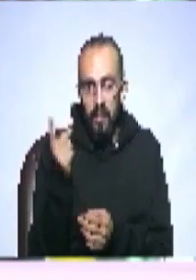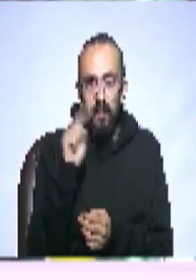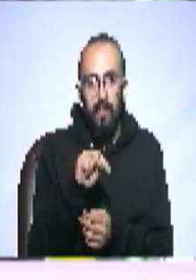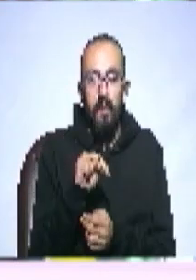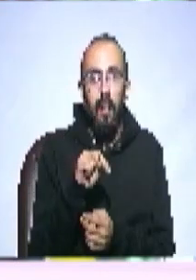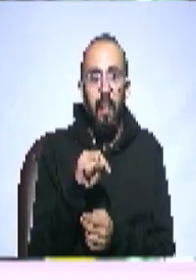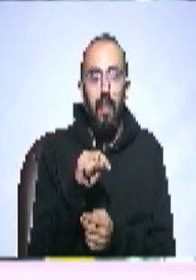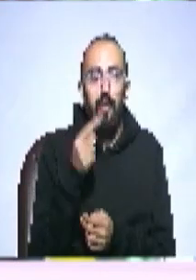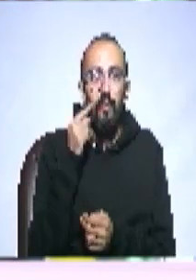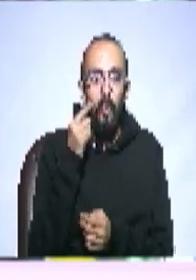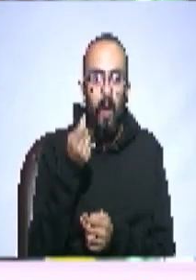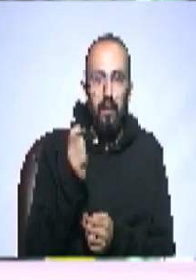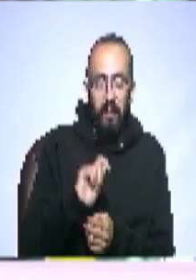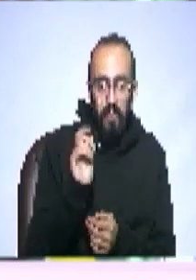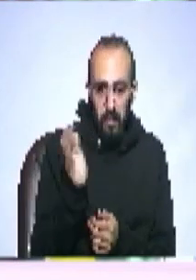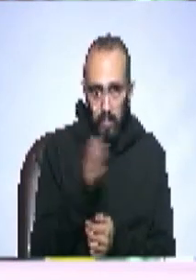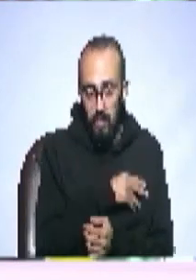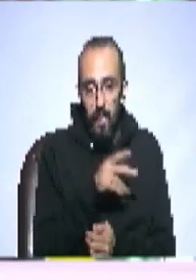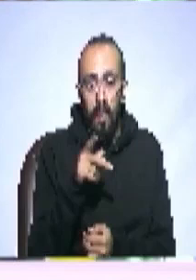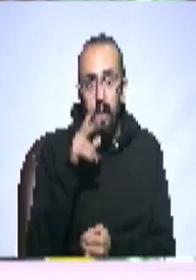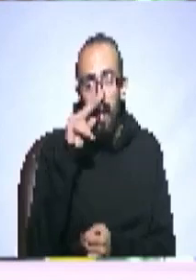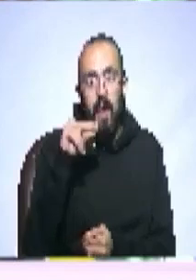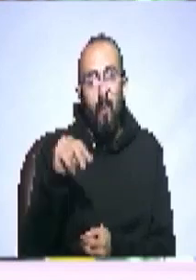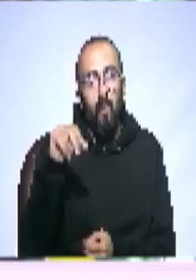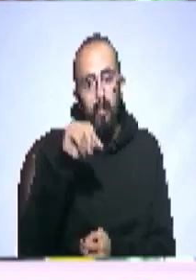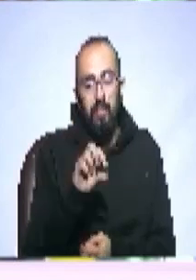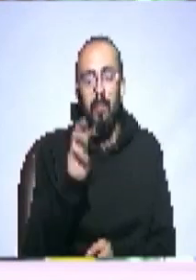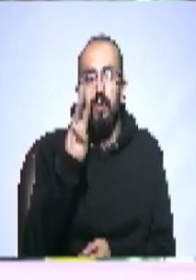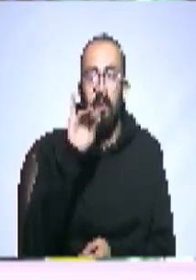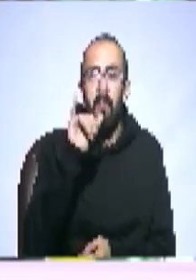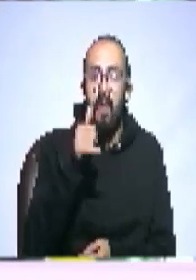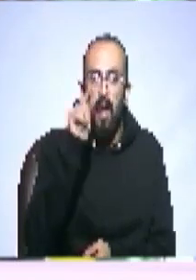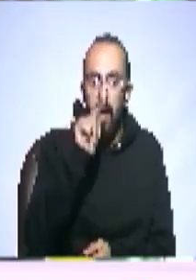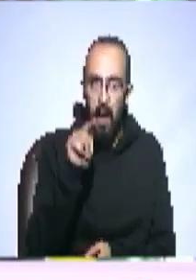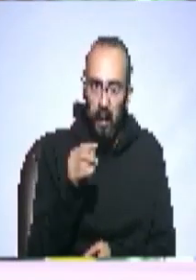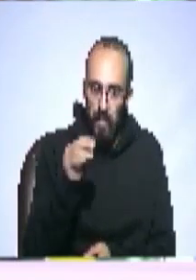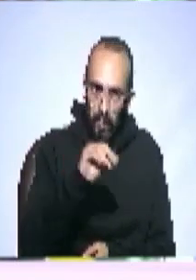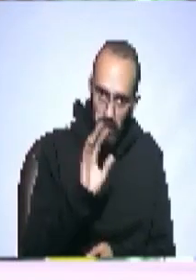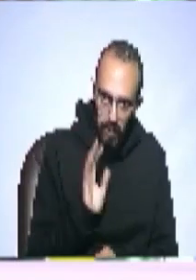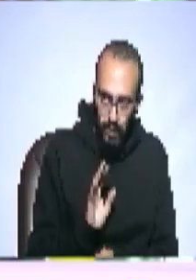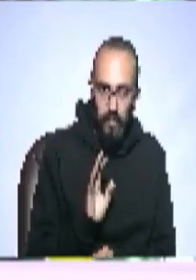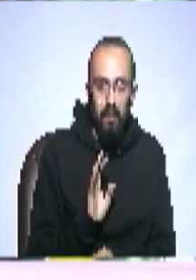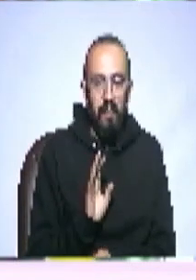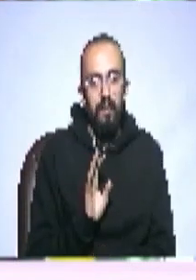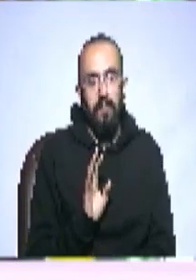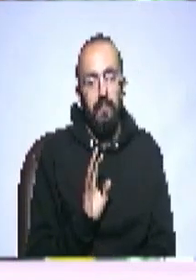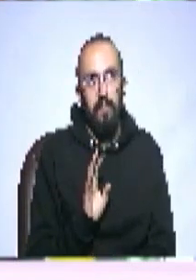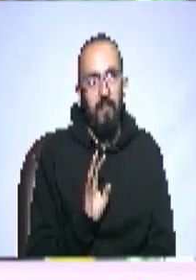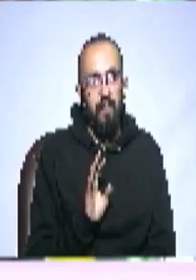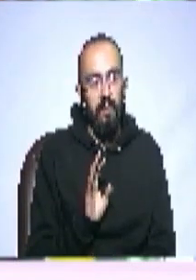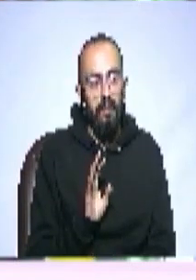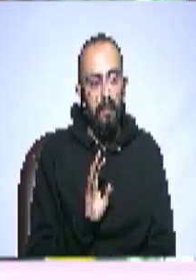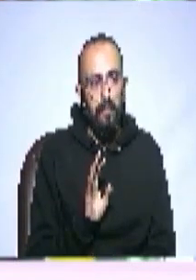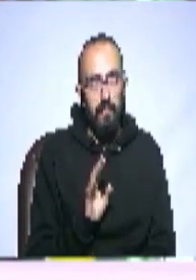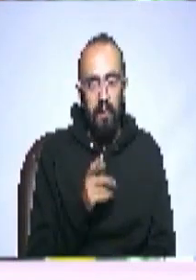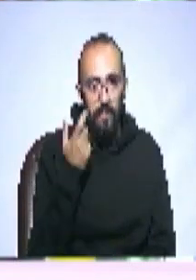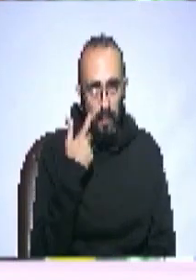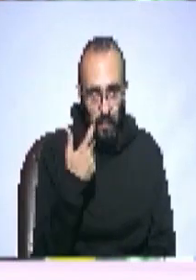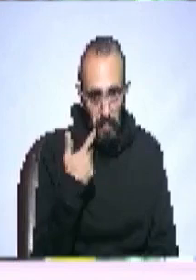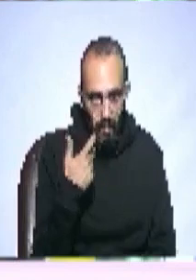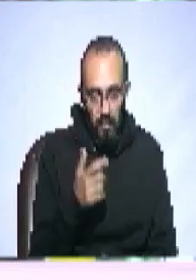حطي عصوري ليمون عليها وحطي شويه سماق. هتعملي يعني، اخلي بال حضرتك